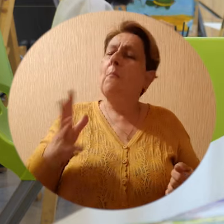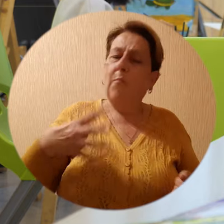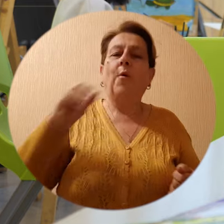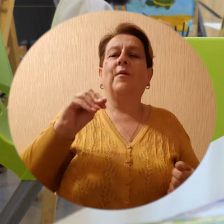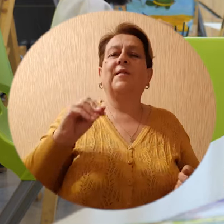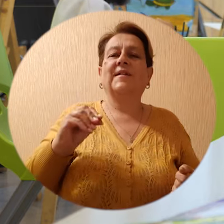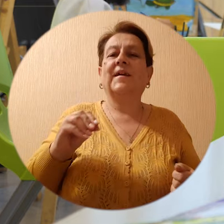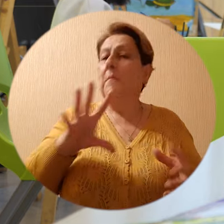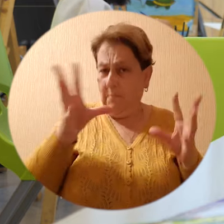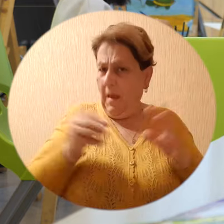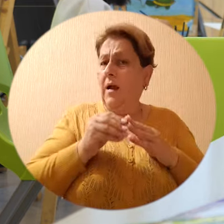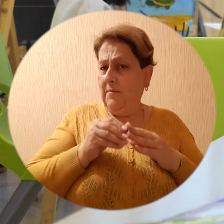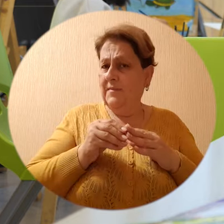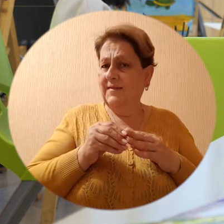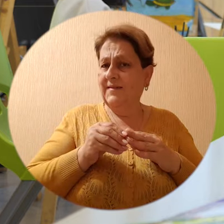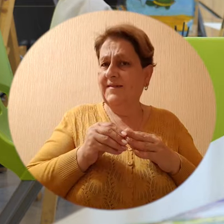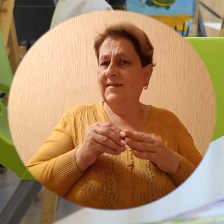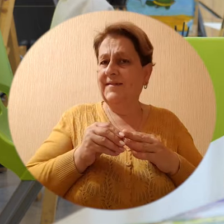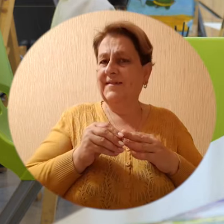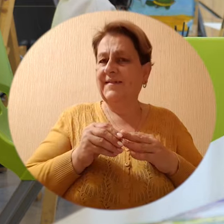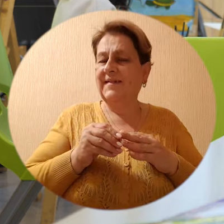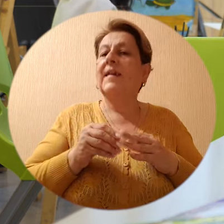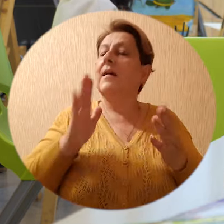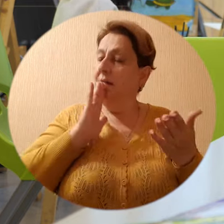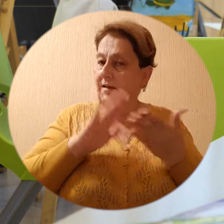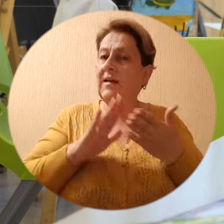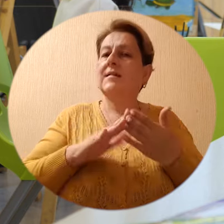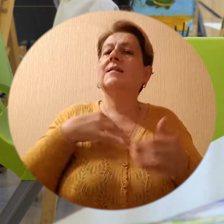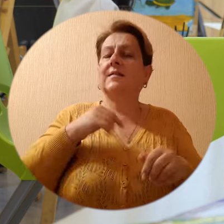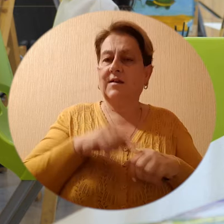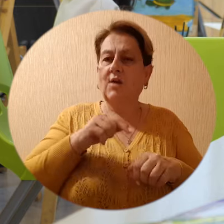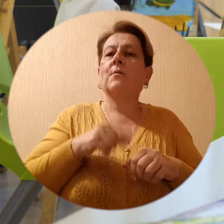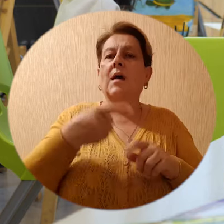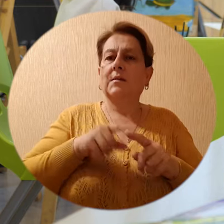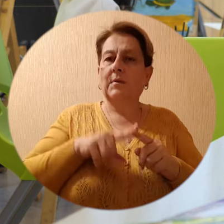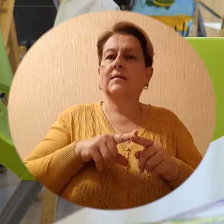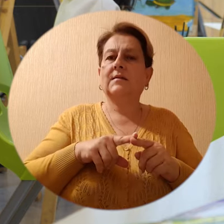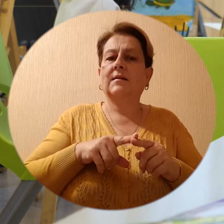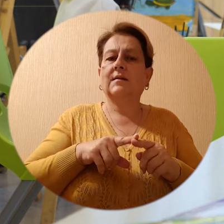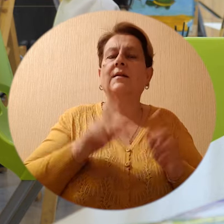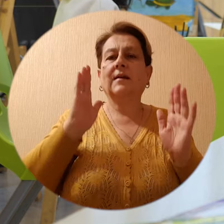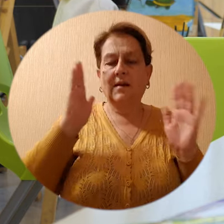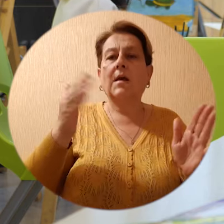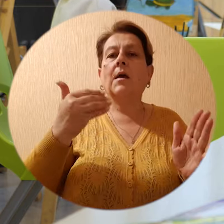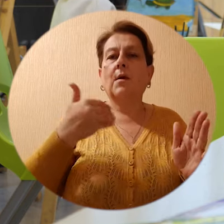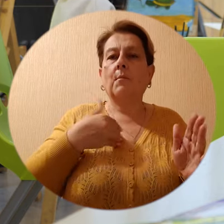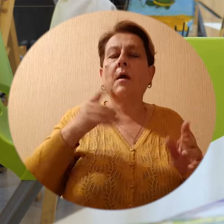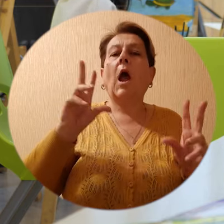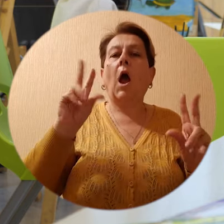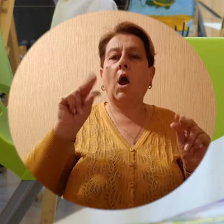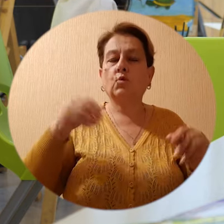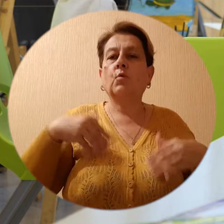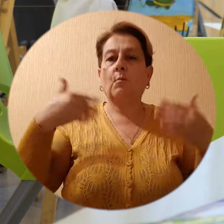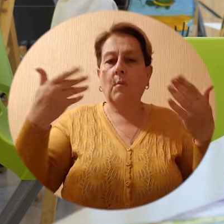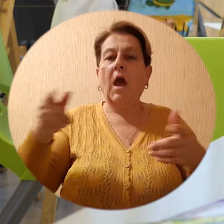Բոլորը։ Բոլորը միանգամից։ Կեցես, ես կարծում եմ այդպես էլ կլինի, մենք հաջողություն